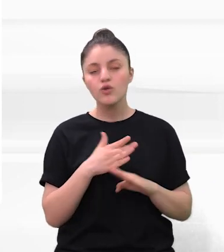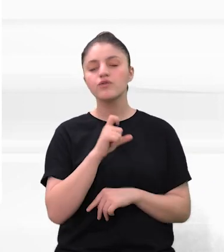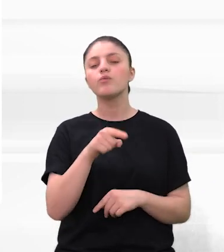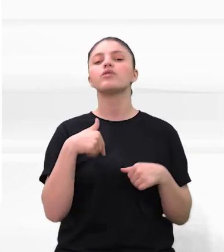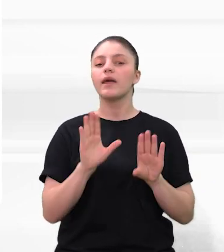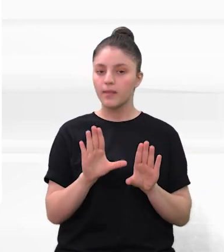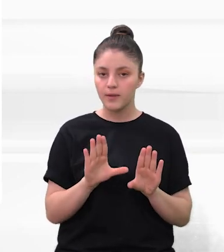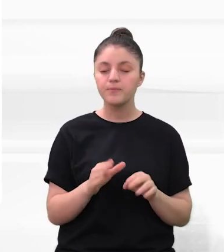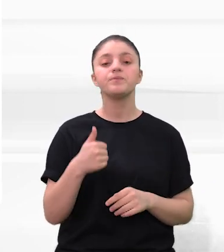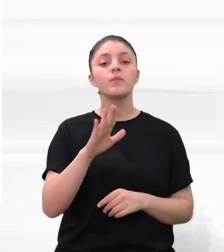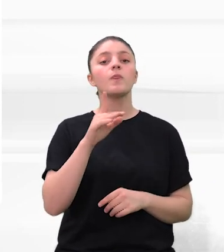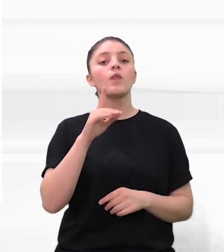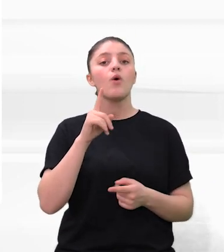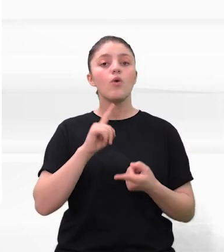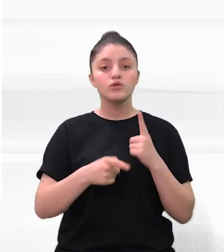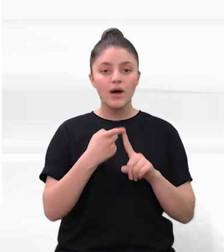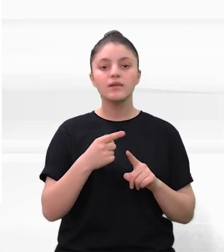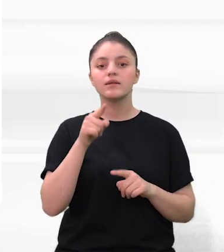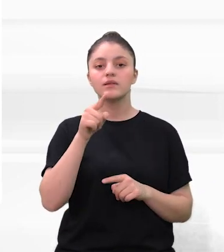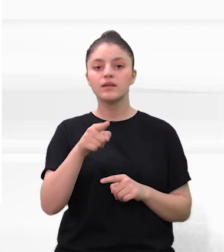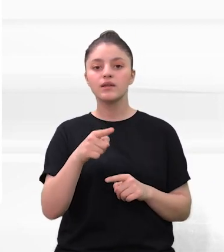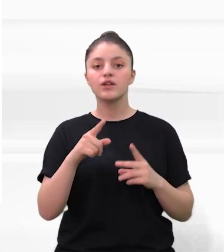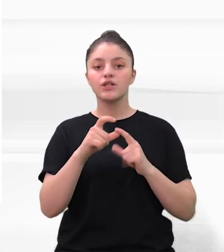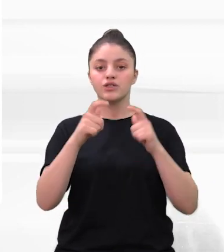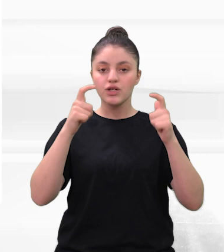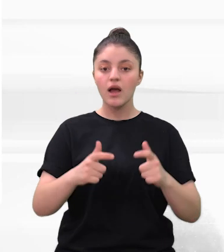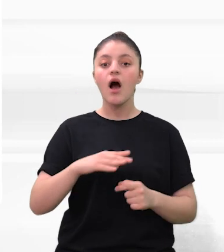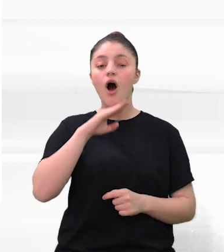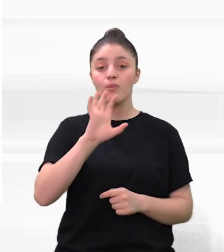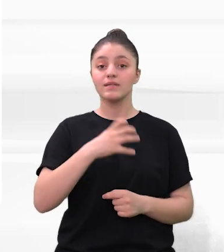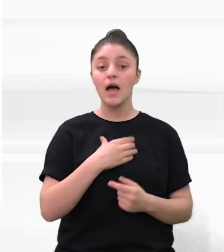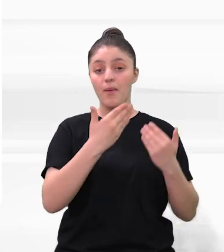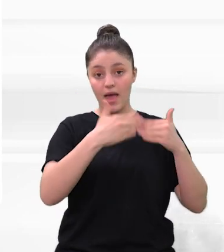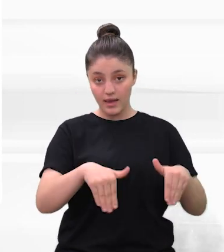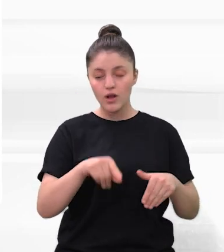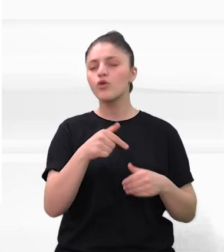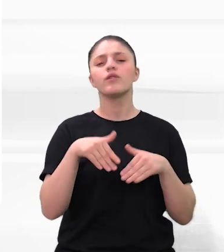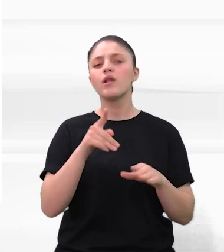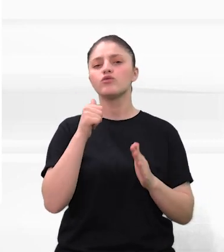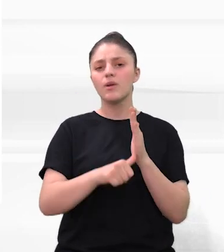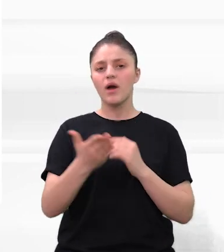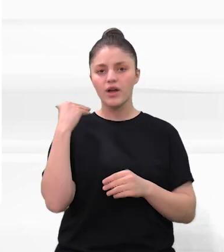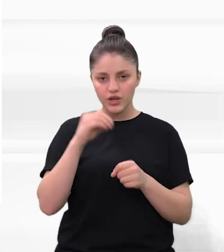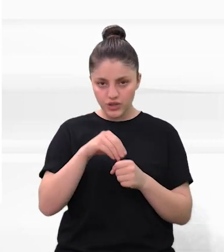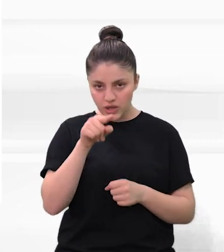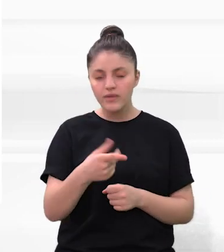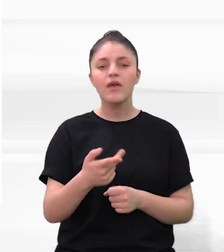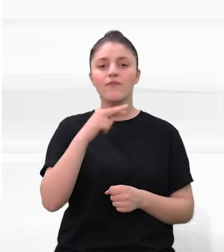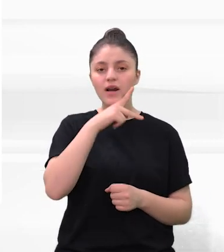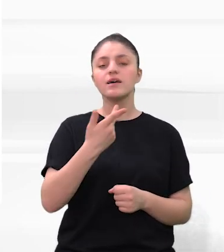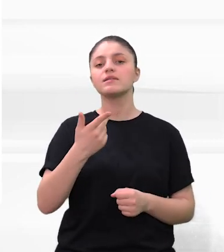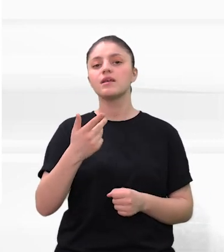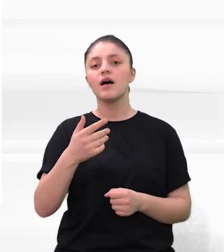cevabınız değildir Osman Şahin Avrupa yemin azalması engel olmasın ki bu da değiştirecek bu dönemde Fransa ile İspanya